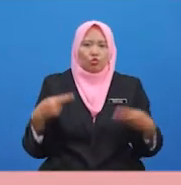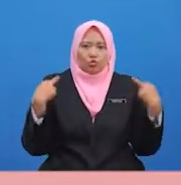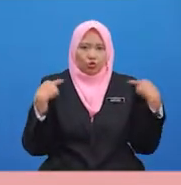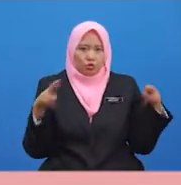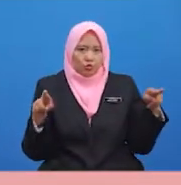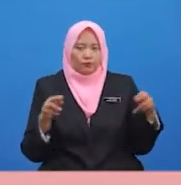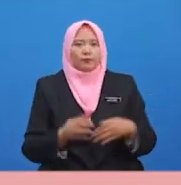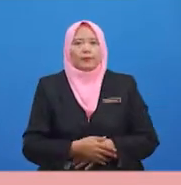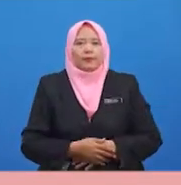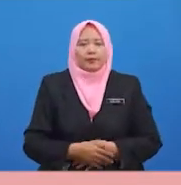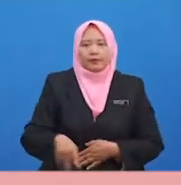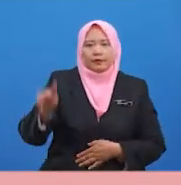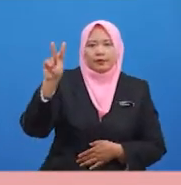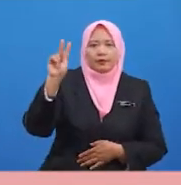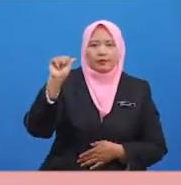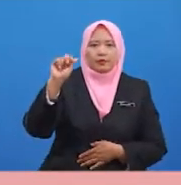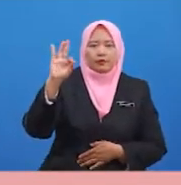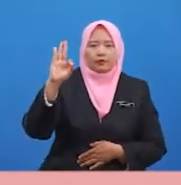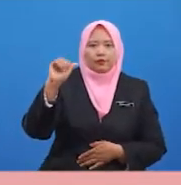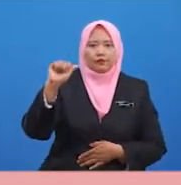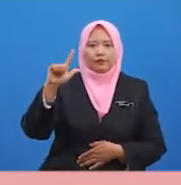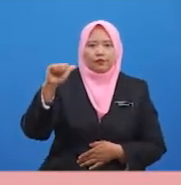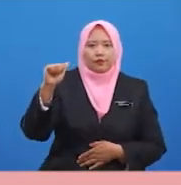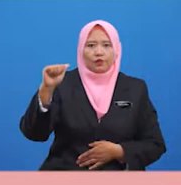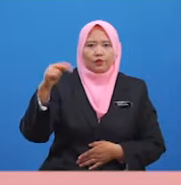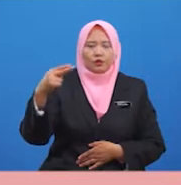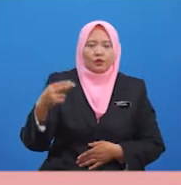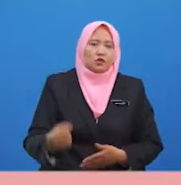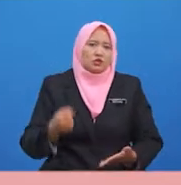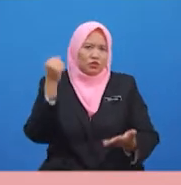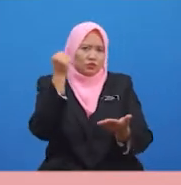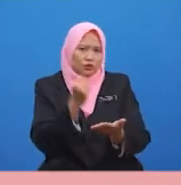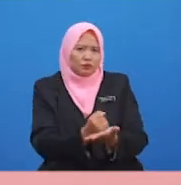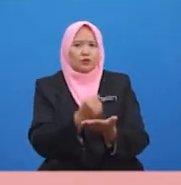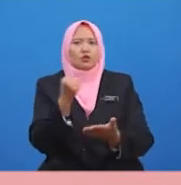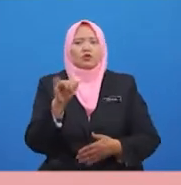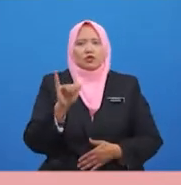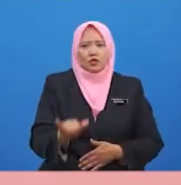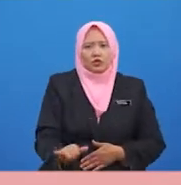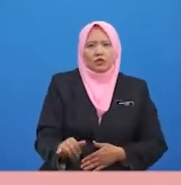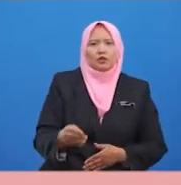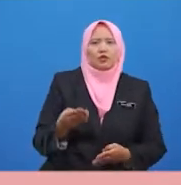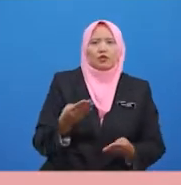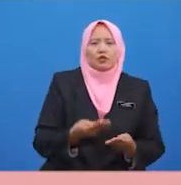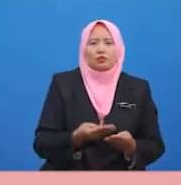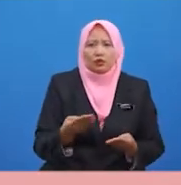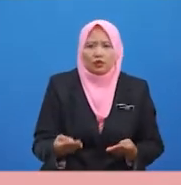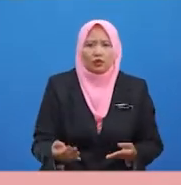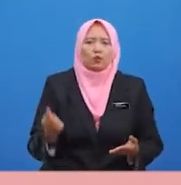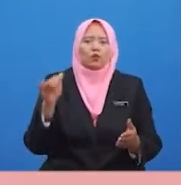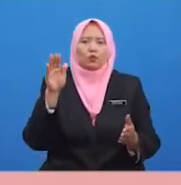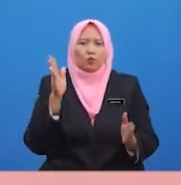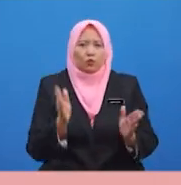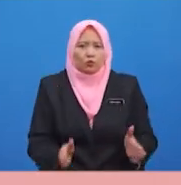dan rahnu ini? Kafalah bermaksud jaminan yang diberikan oleh penjamin